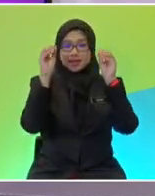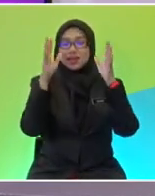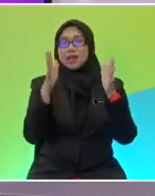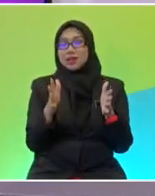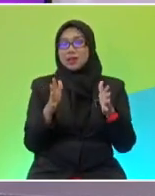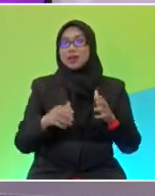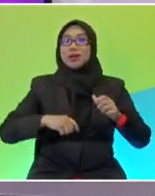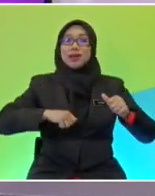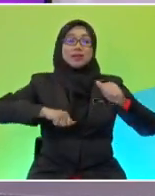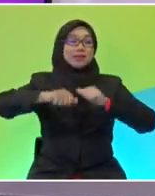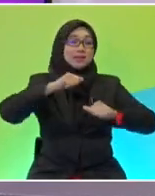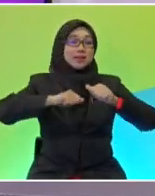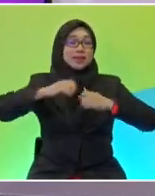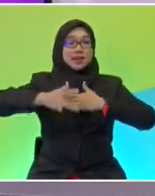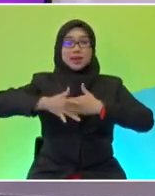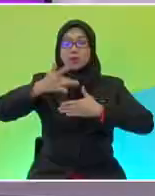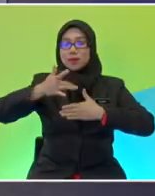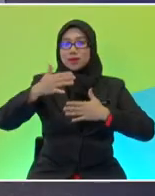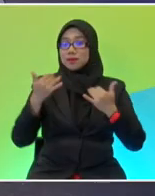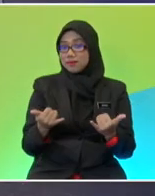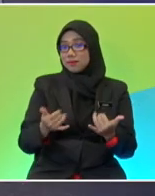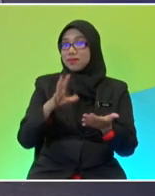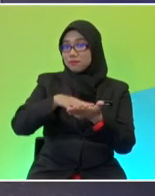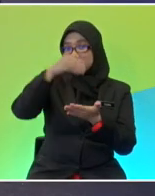sains awal dan hari ini